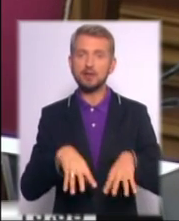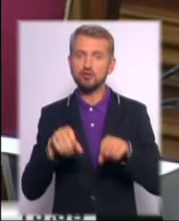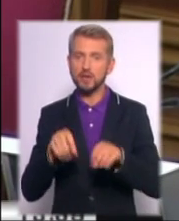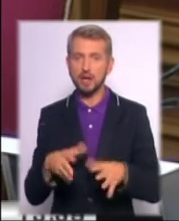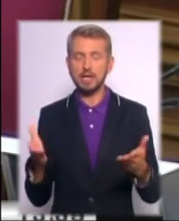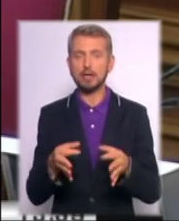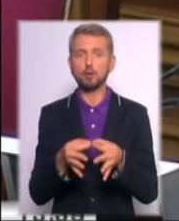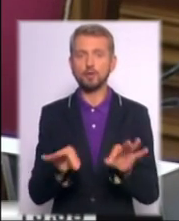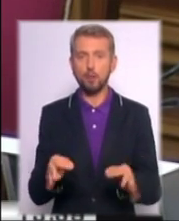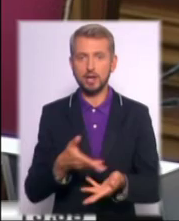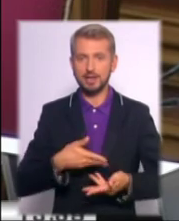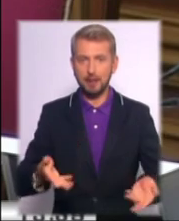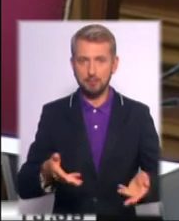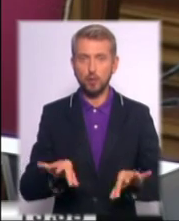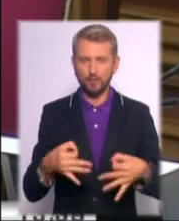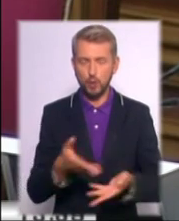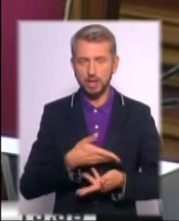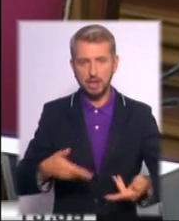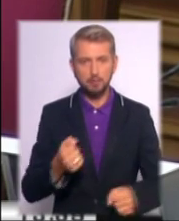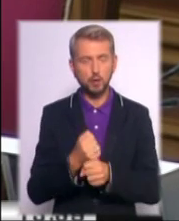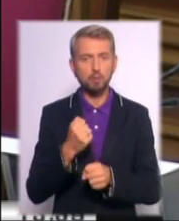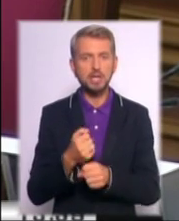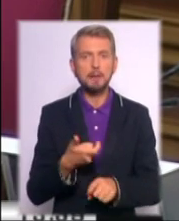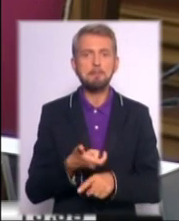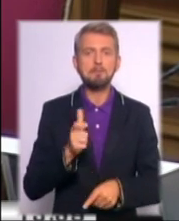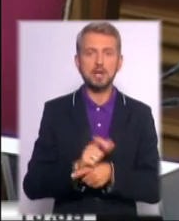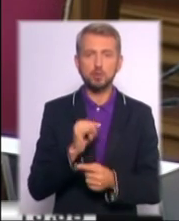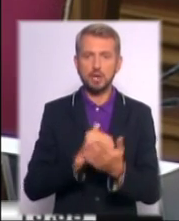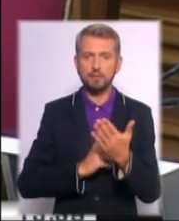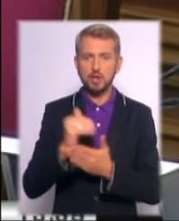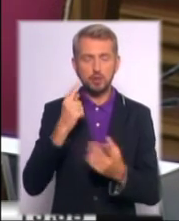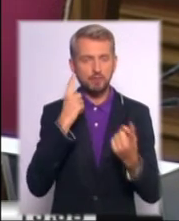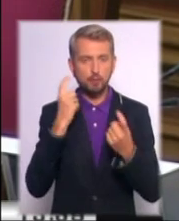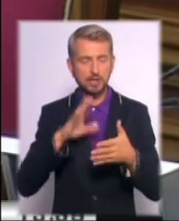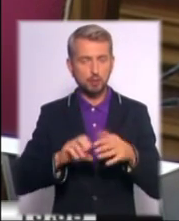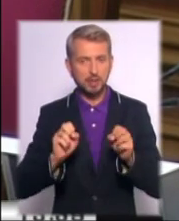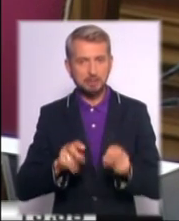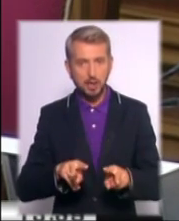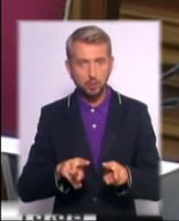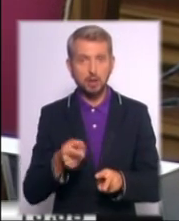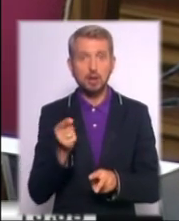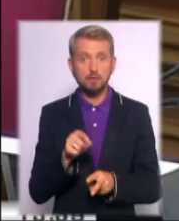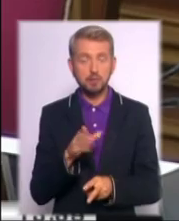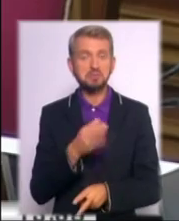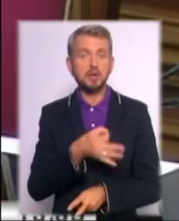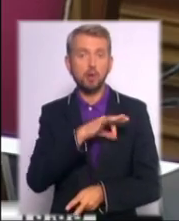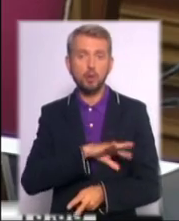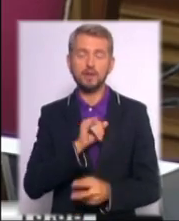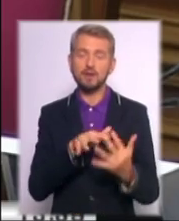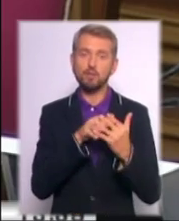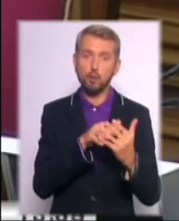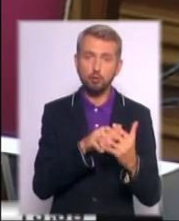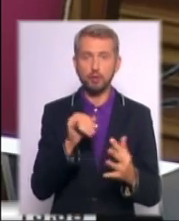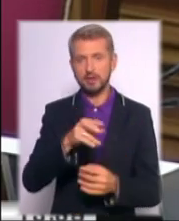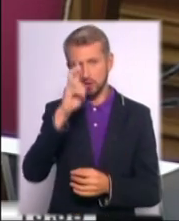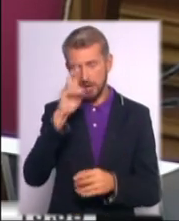які дозволять нам зробити більшою і вищою інформаційну безпеку, вони йдуть на користь і фронту, і